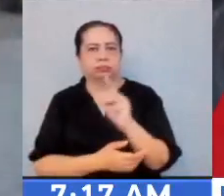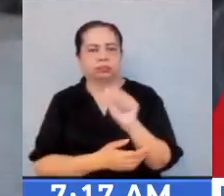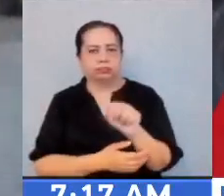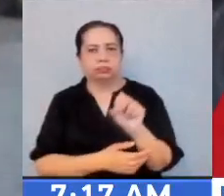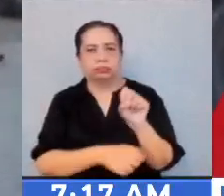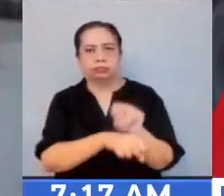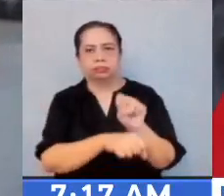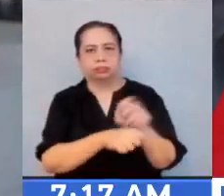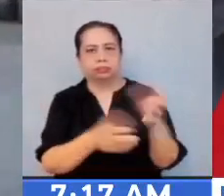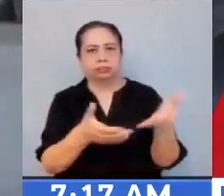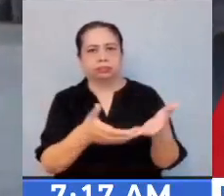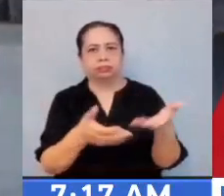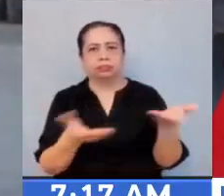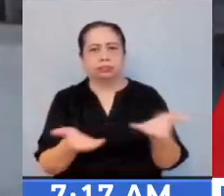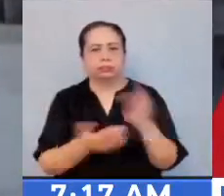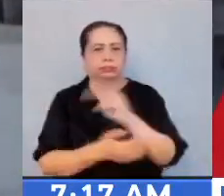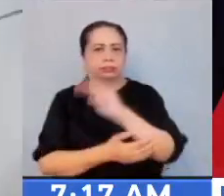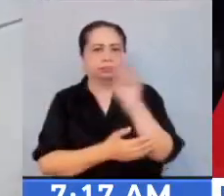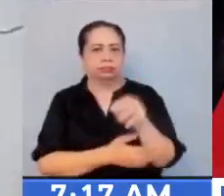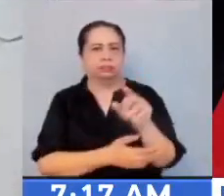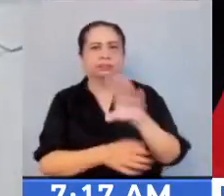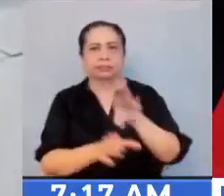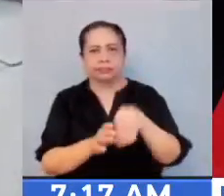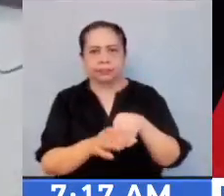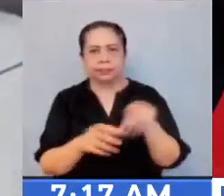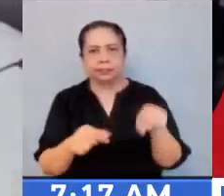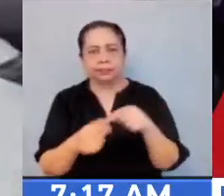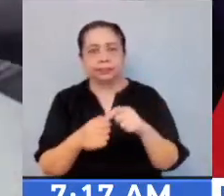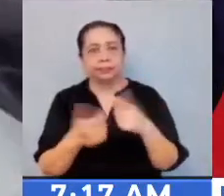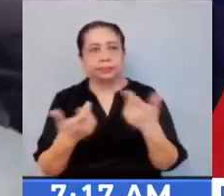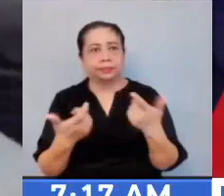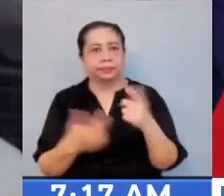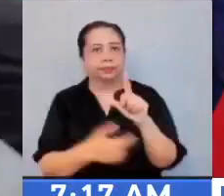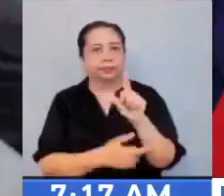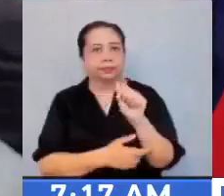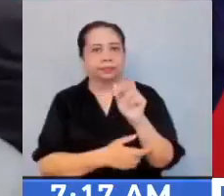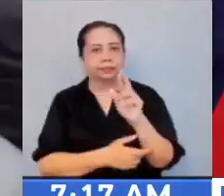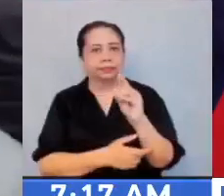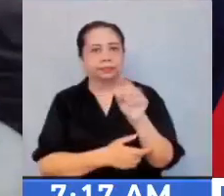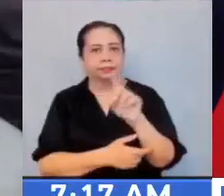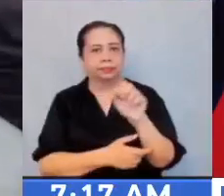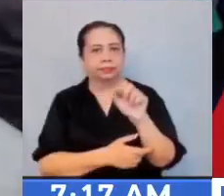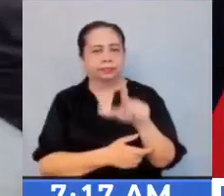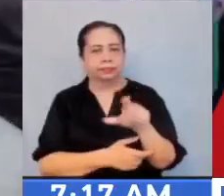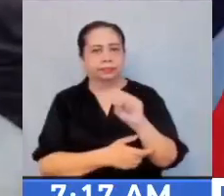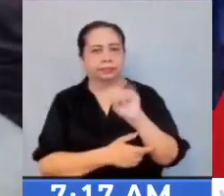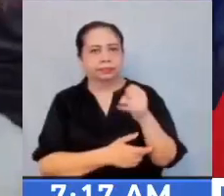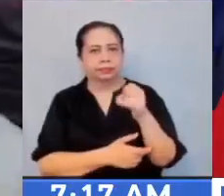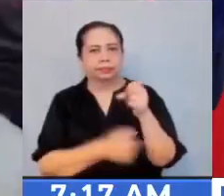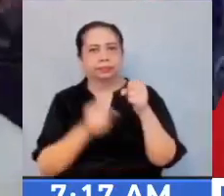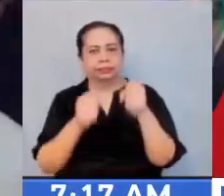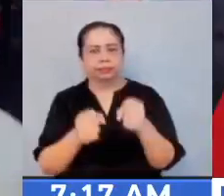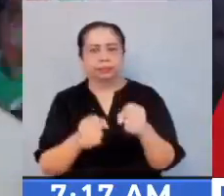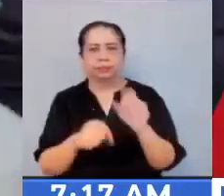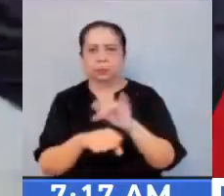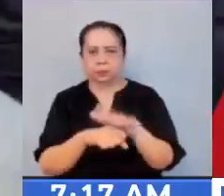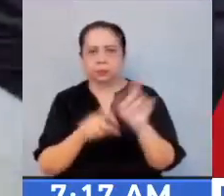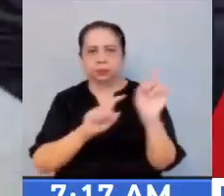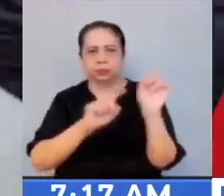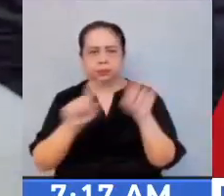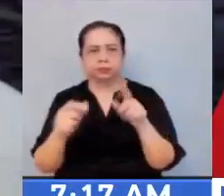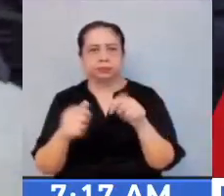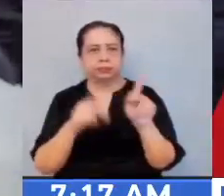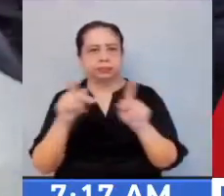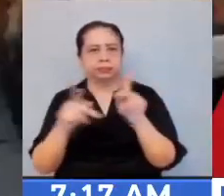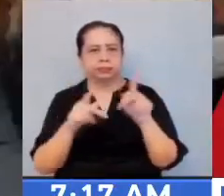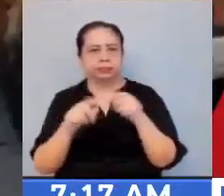lungsod ng Maynila. Ito sa bahagi ng Larvizabal Street Corner, San Jose Street sa Sampaloc. Maaga pa lamang ay dumating na yung mga tauhan ng MMDA